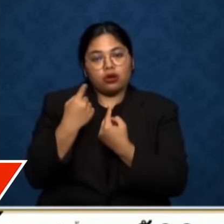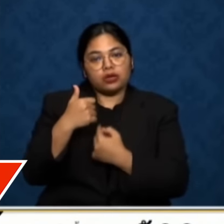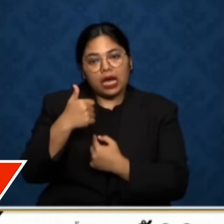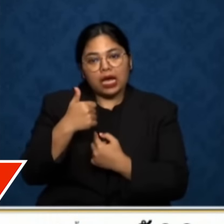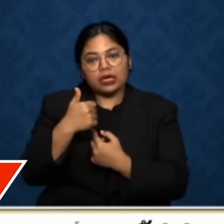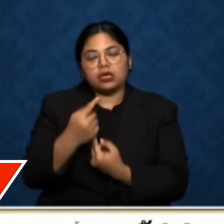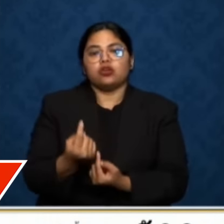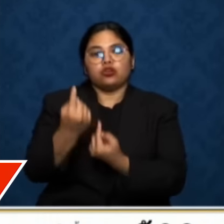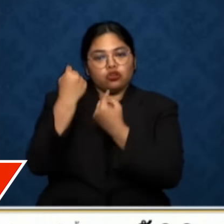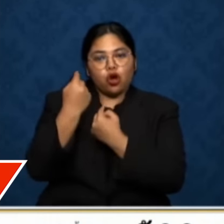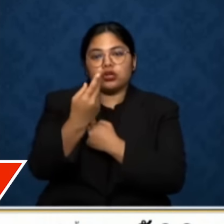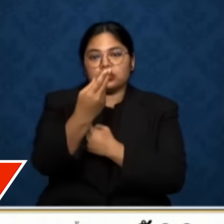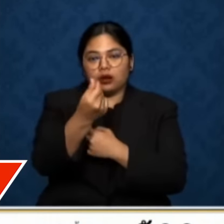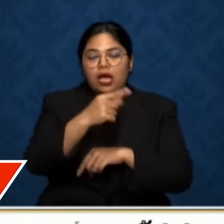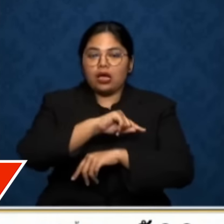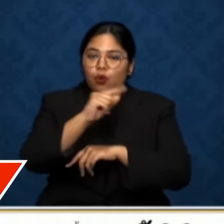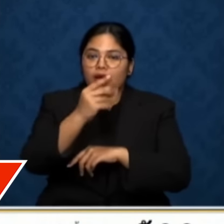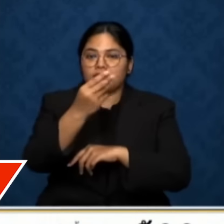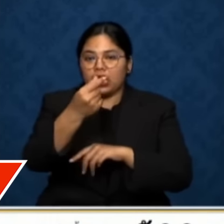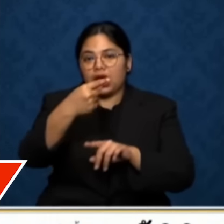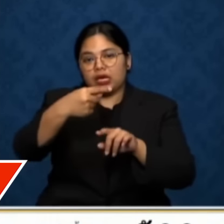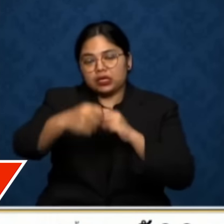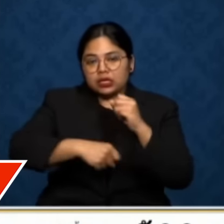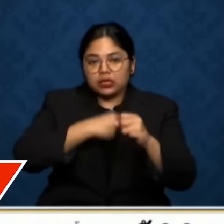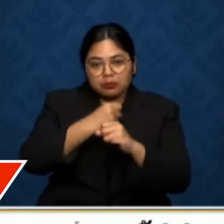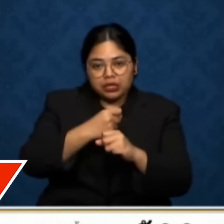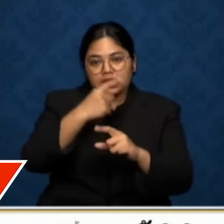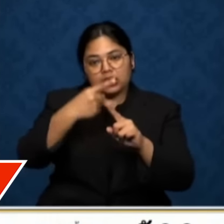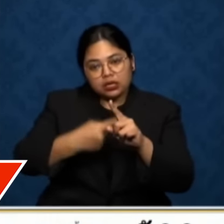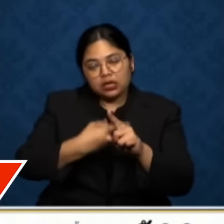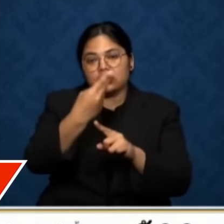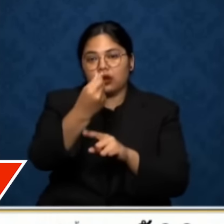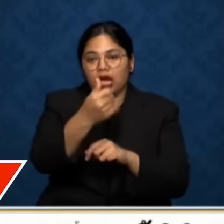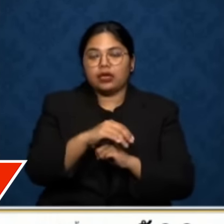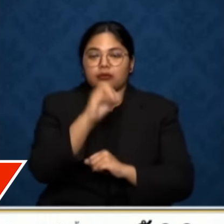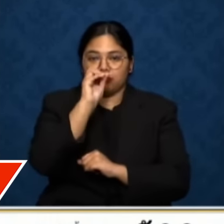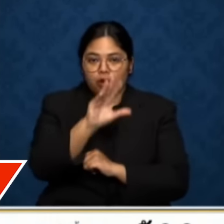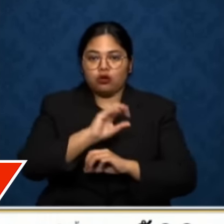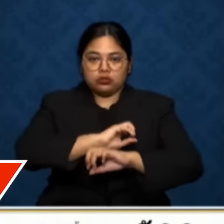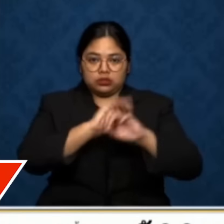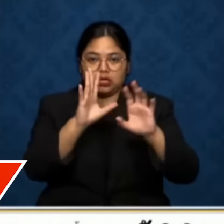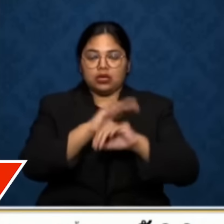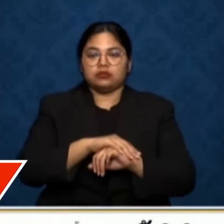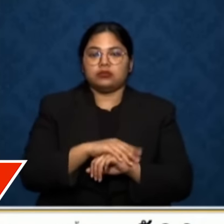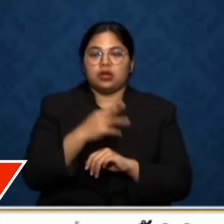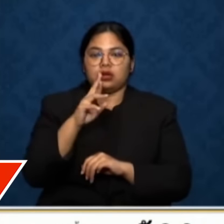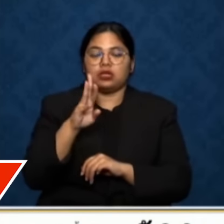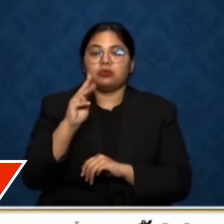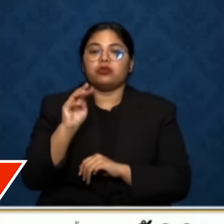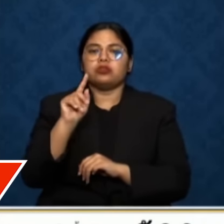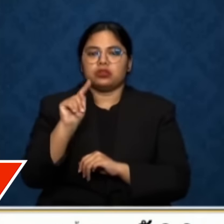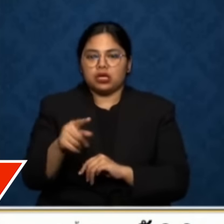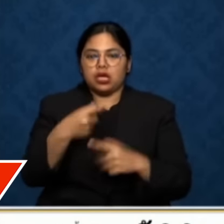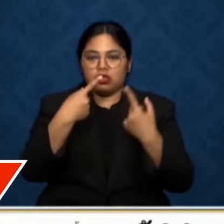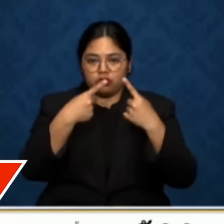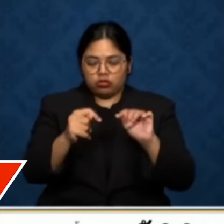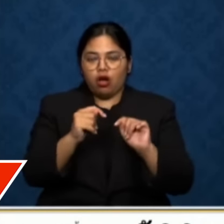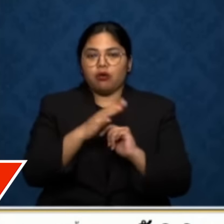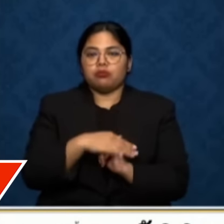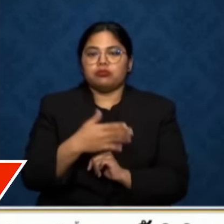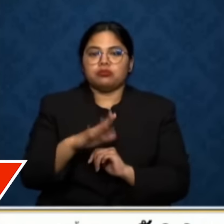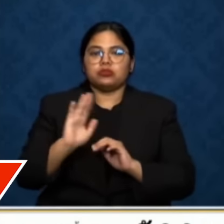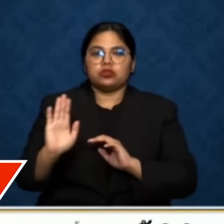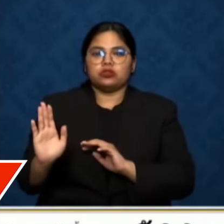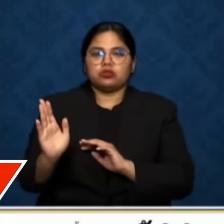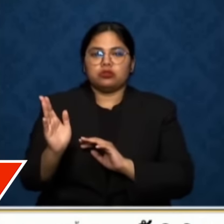ท่าไหร่แล้วมันต้องแค่ไหนเมื่อช่วงกลางวันท่านรัฐมนตรีได้มาตอบเพื่อนสมาชิกไปนะครับว่าโอ้โหกฎหมายต่างๆเนี่ย